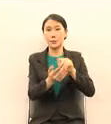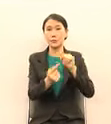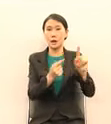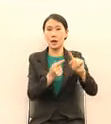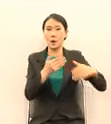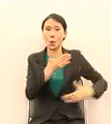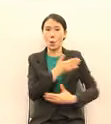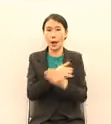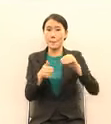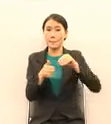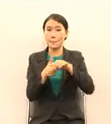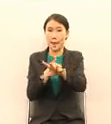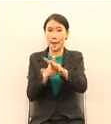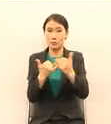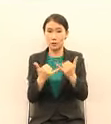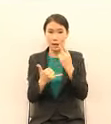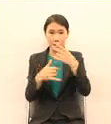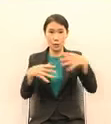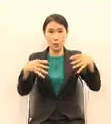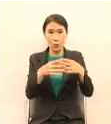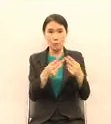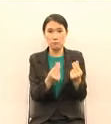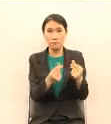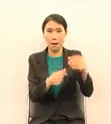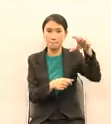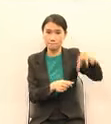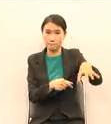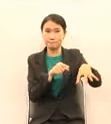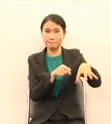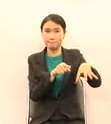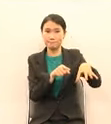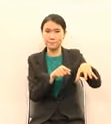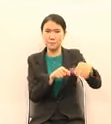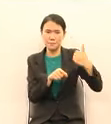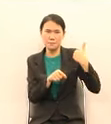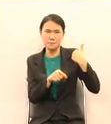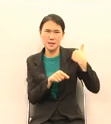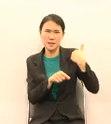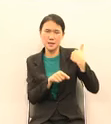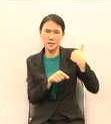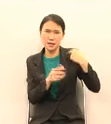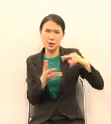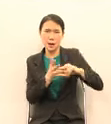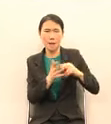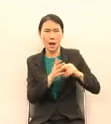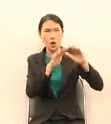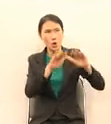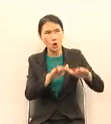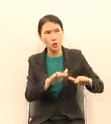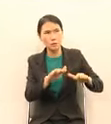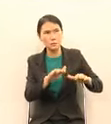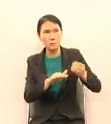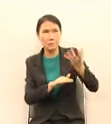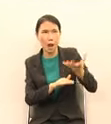นวโน้มตอนนี้ที่เรายังพบกลุ่มผู้ป่วยติดเชื้อจากสนามมวยอยู่แม้จะมีลดบ้างเพิ่มบ้างเนี้ยค่ะมันมาจาก